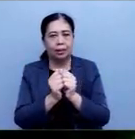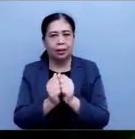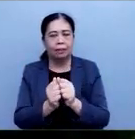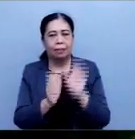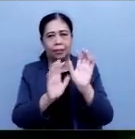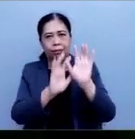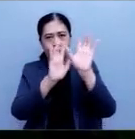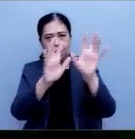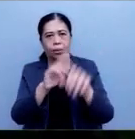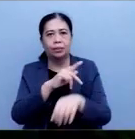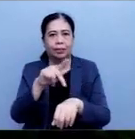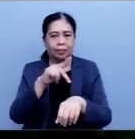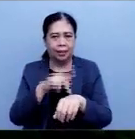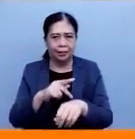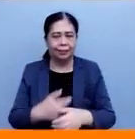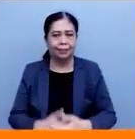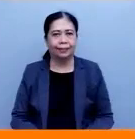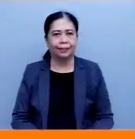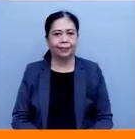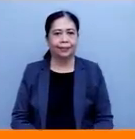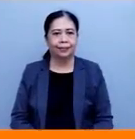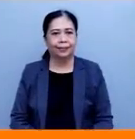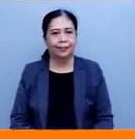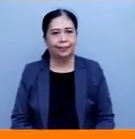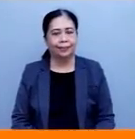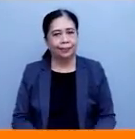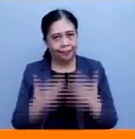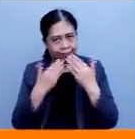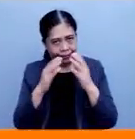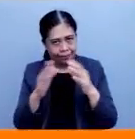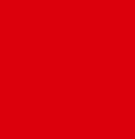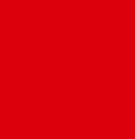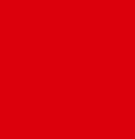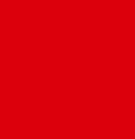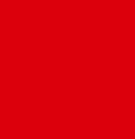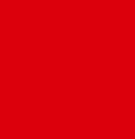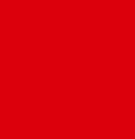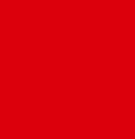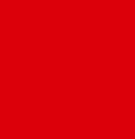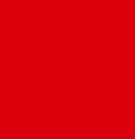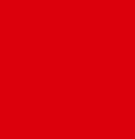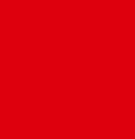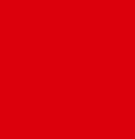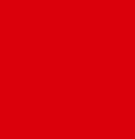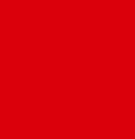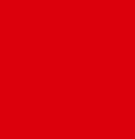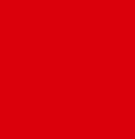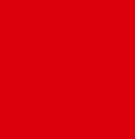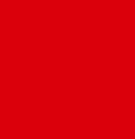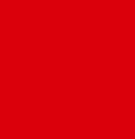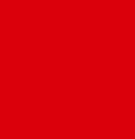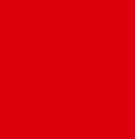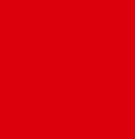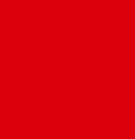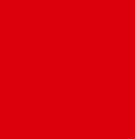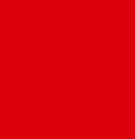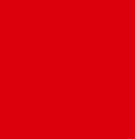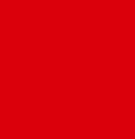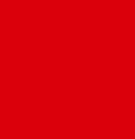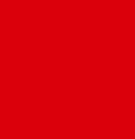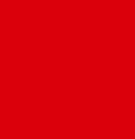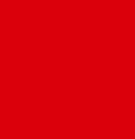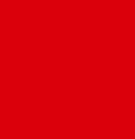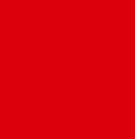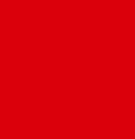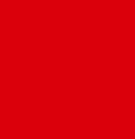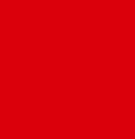ng Pilipinas. Balik sa iyo. Maraming salamat, Gio Robles. Mga kapatid, Cheryl Cosin po, huwag